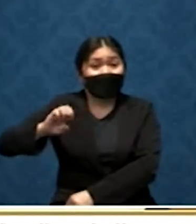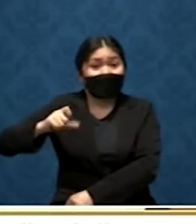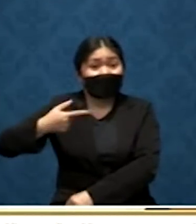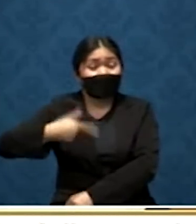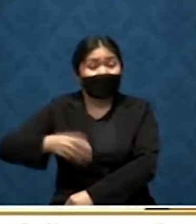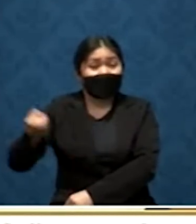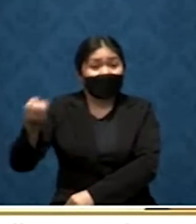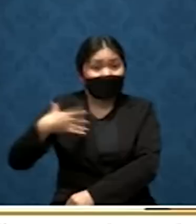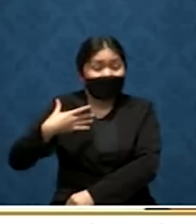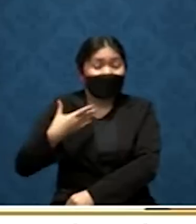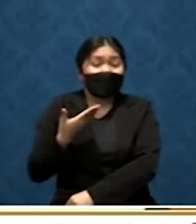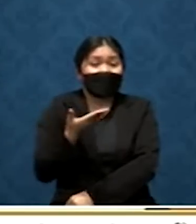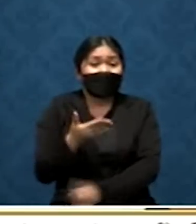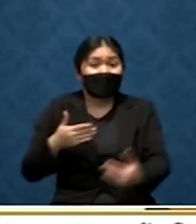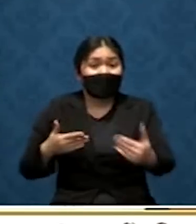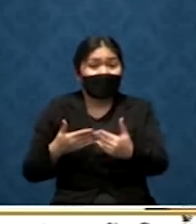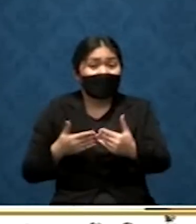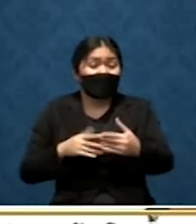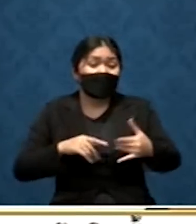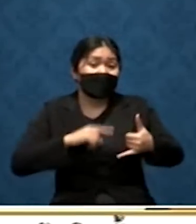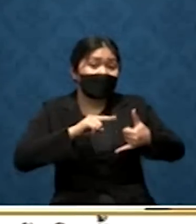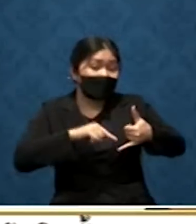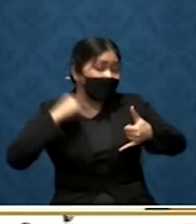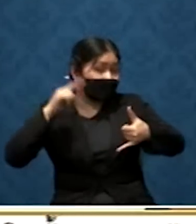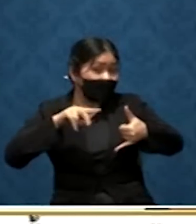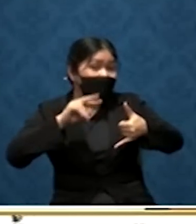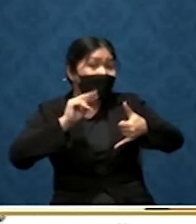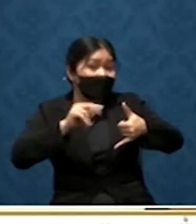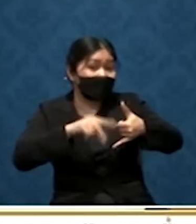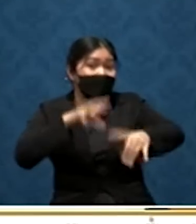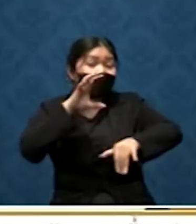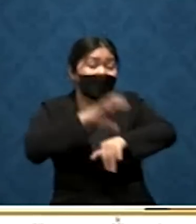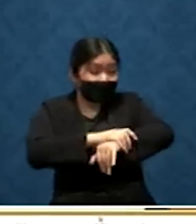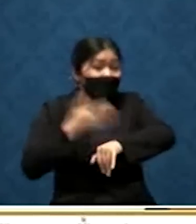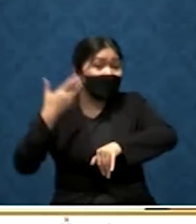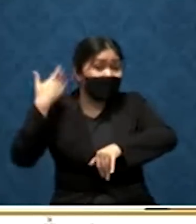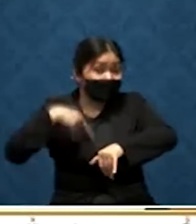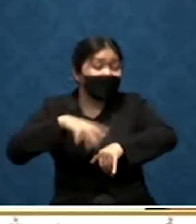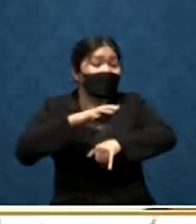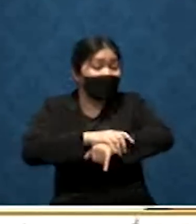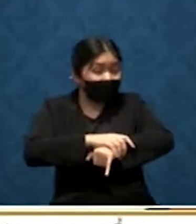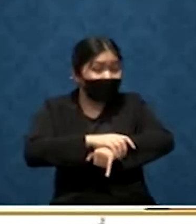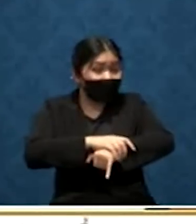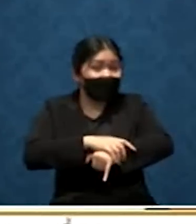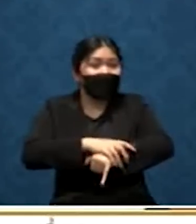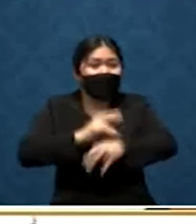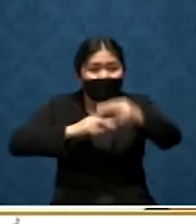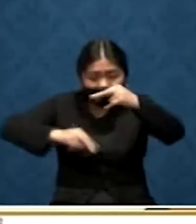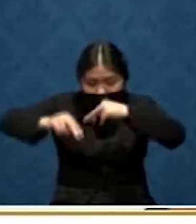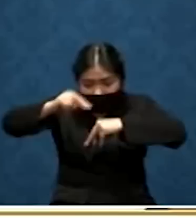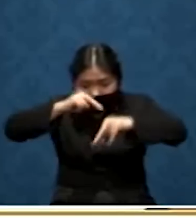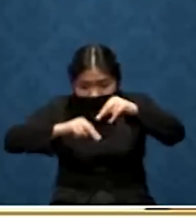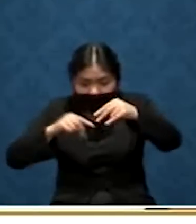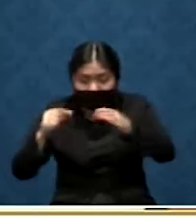สุข ก็คือนางสาว นอนู ที่ถูกจับไปด้วยคอยคุมแม้กระทงการใช้โโก้ครับ